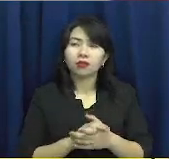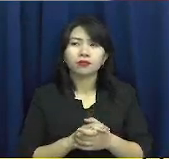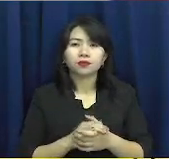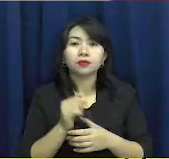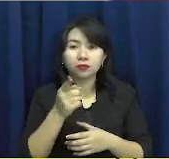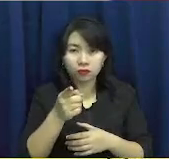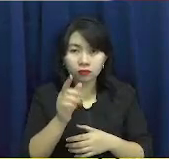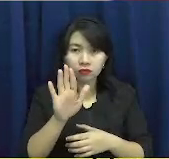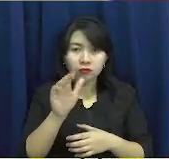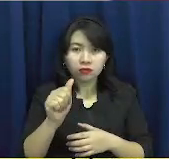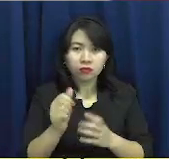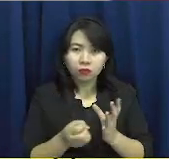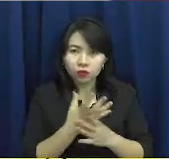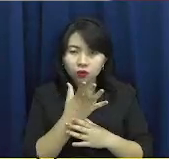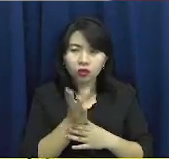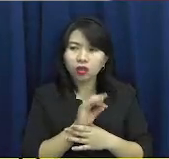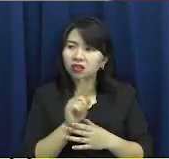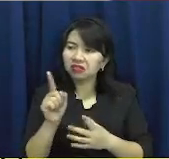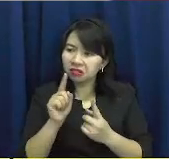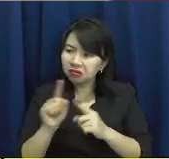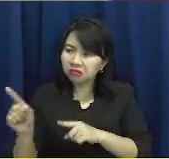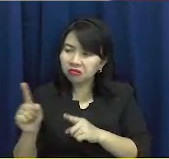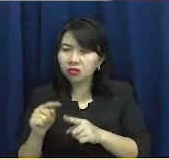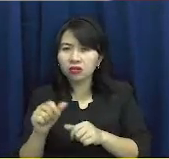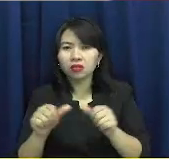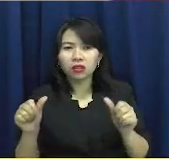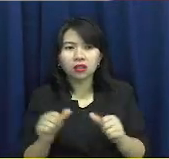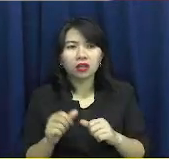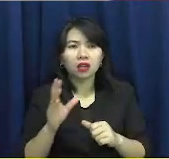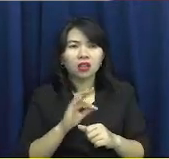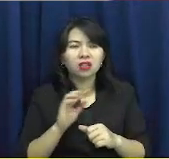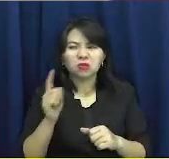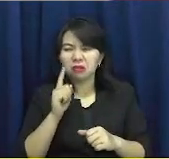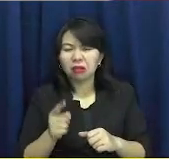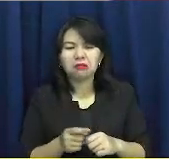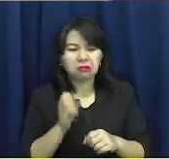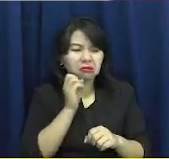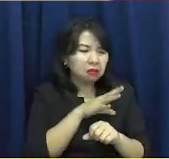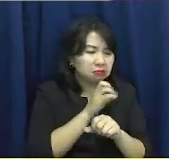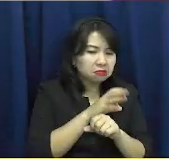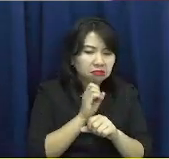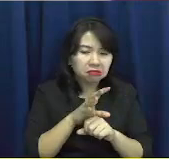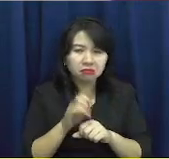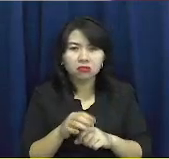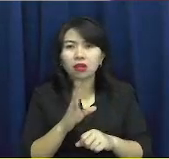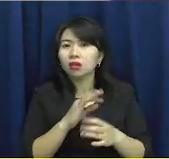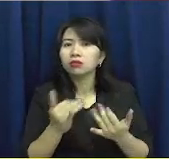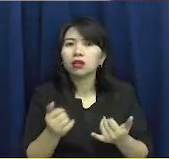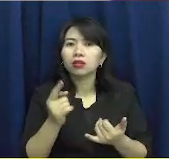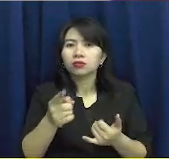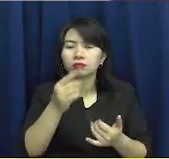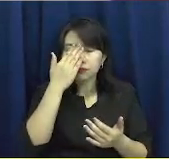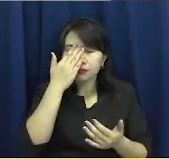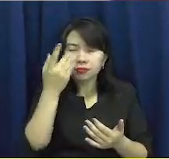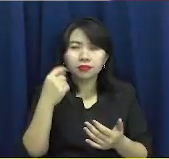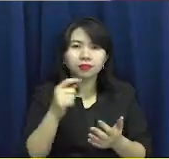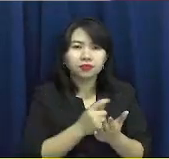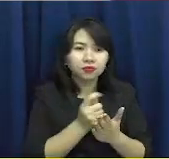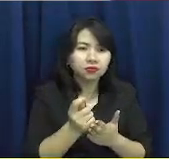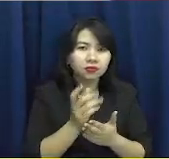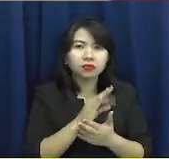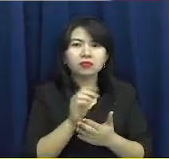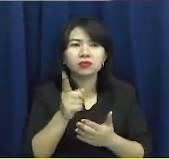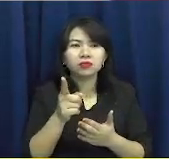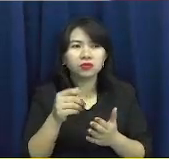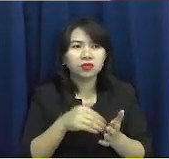lumago, papasok ka pa sa area, sasabihin mo pa sa area, ano ba yan, ganito, ganyan. Nung nalaman mo yung katotohanan, ikaw pa yung magsasalita na